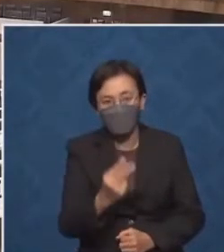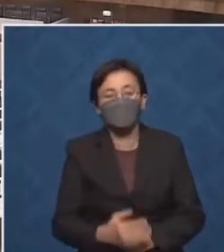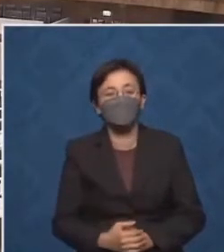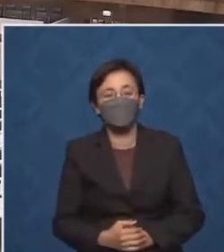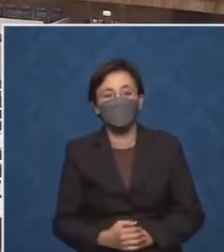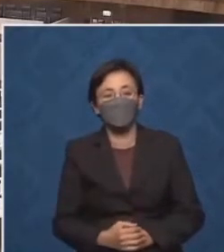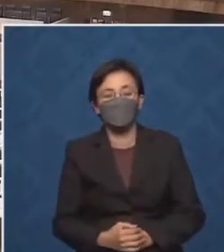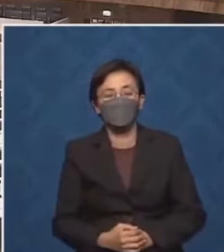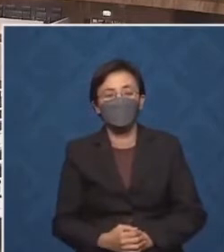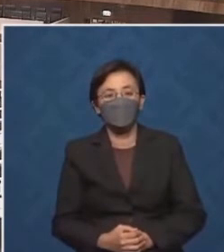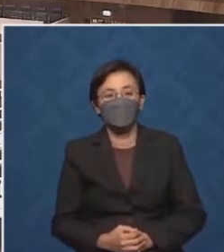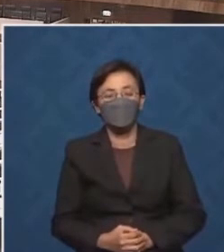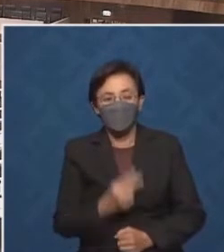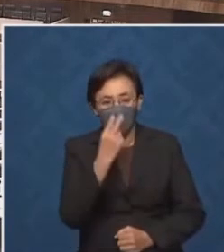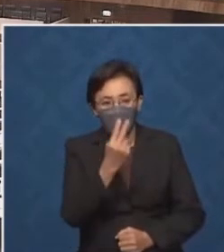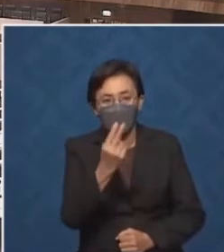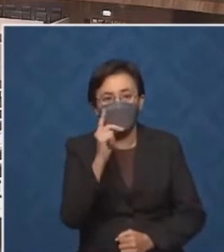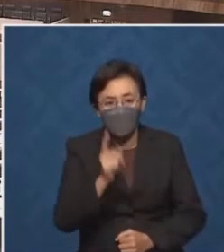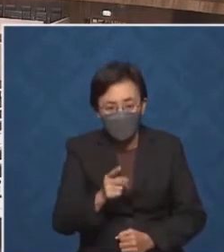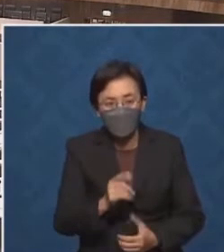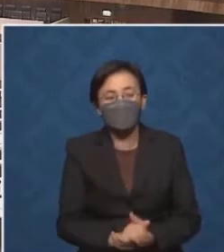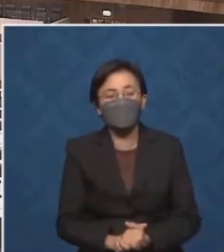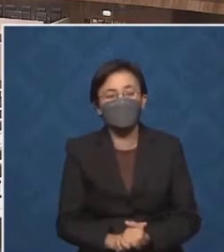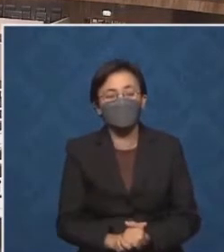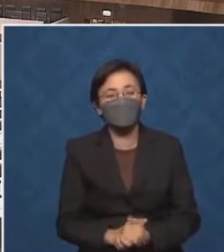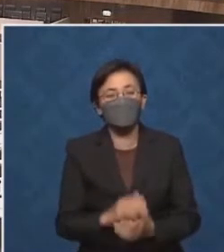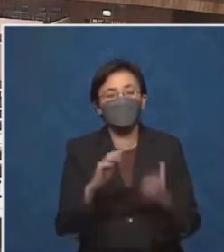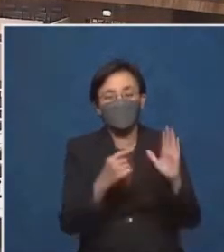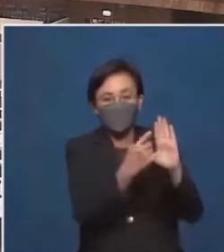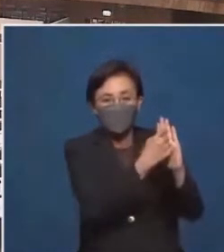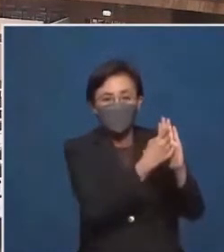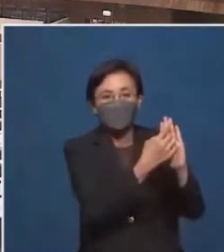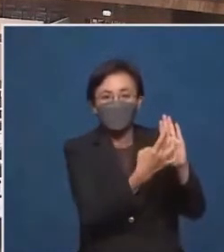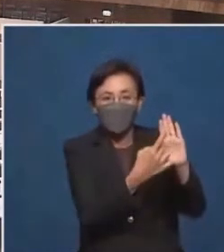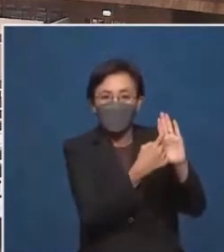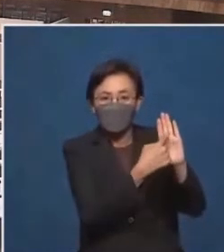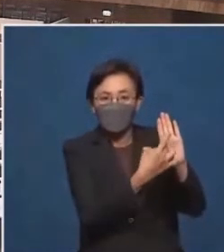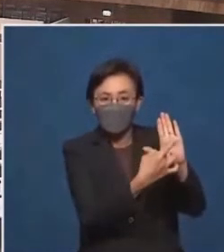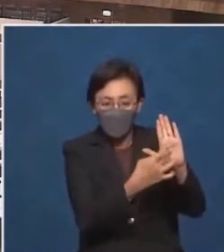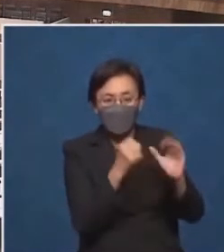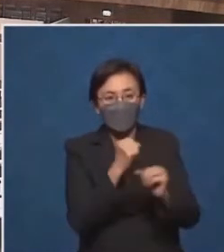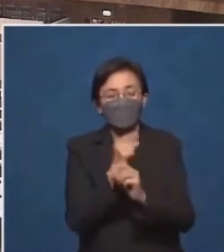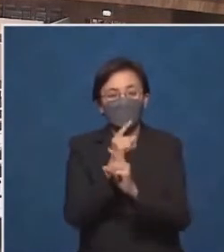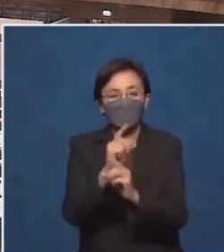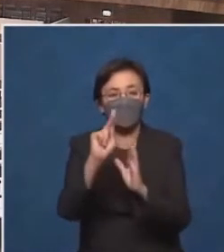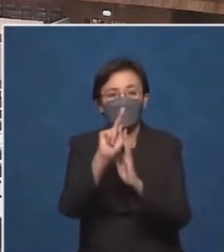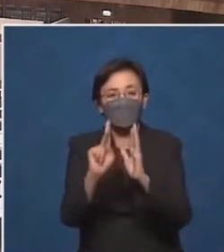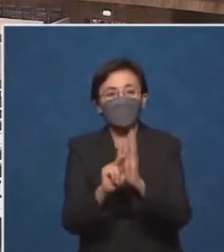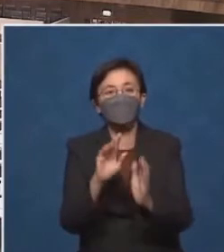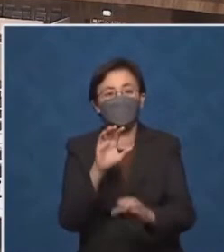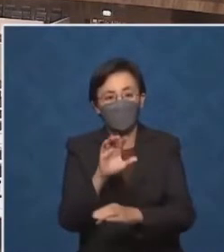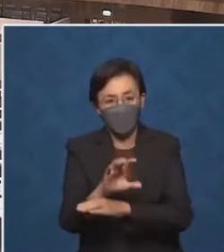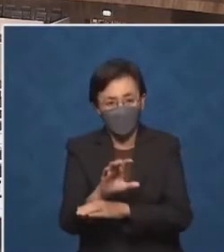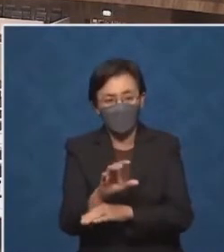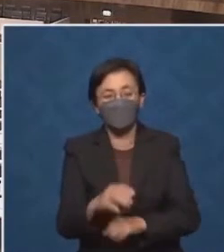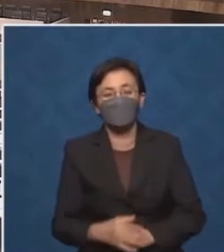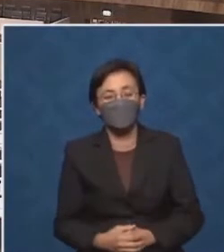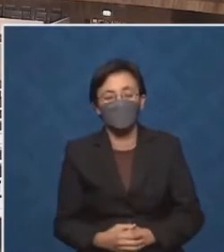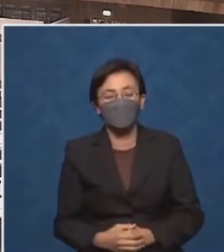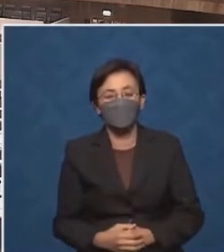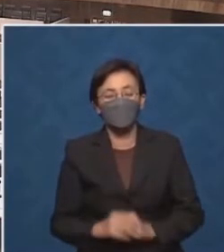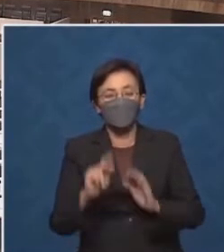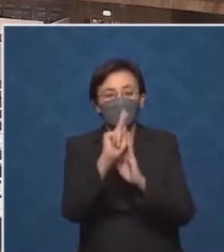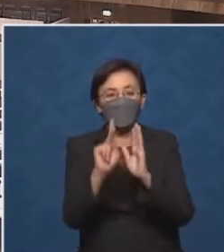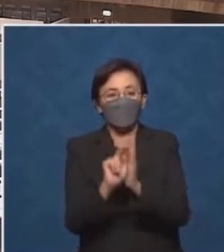เพระท่านไม่ได้ylene ท่บอกว Heavenly ว่าาง nämlichตตปฏิบาตตำค่อบงครัด้นะครับจริง ค่อบัครับ